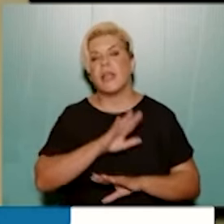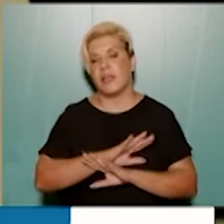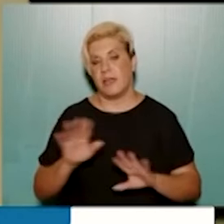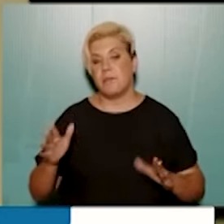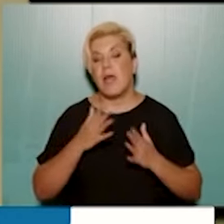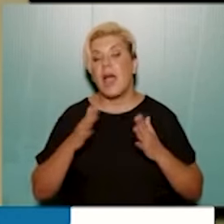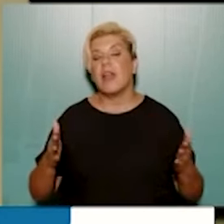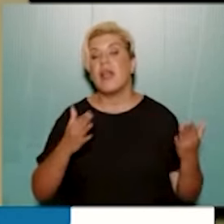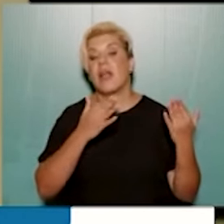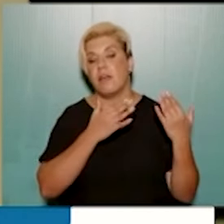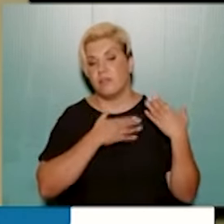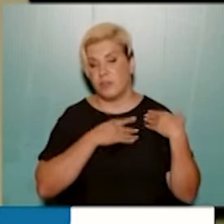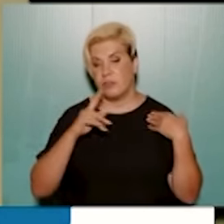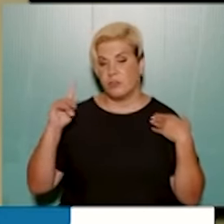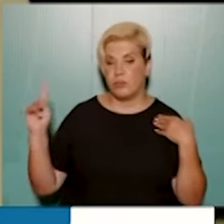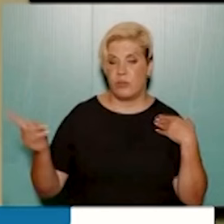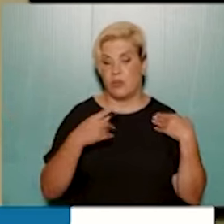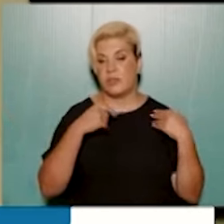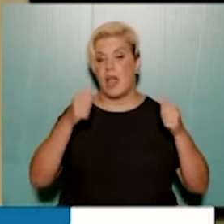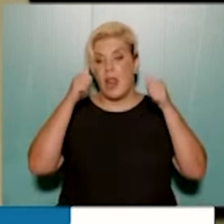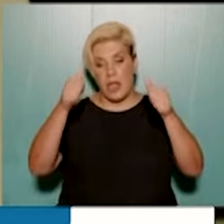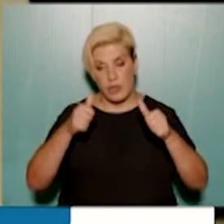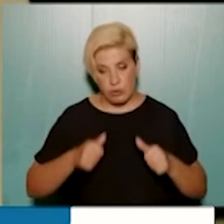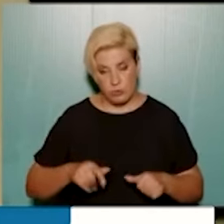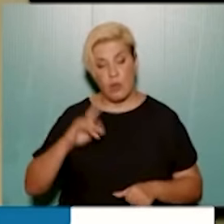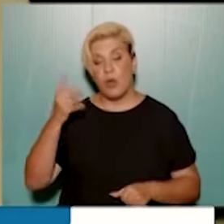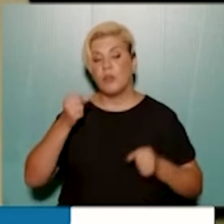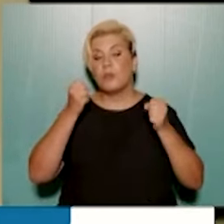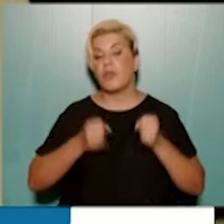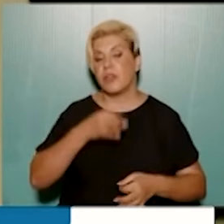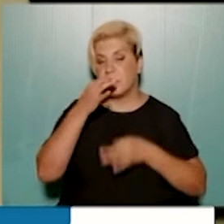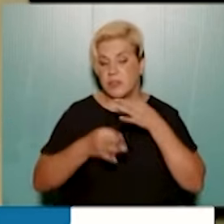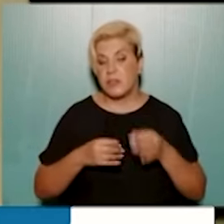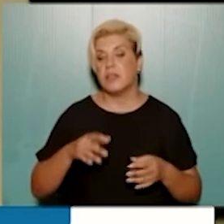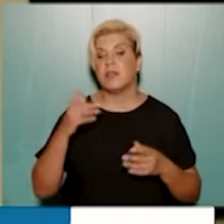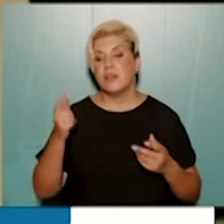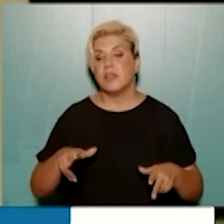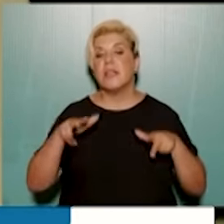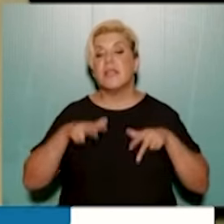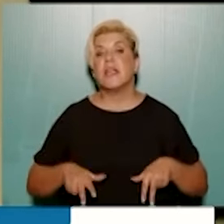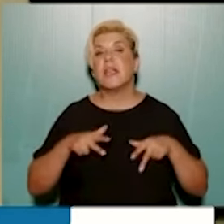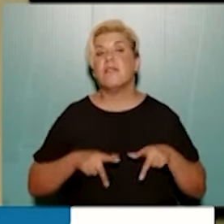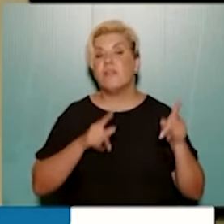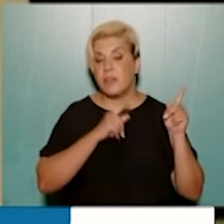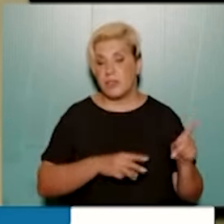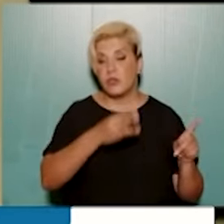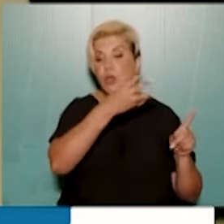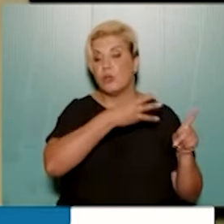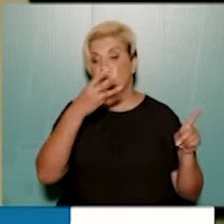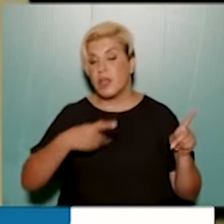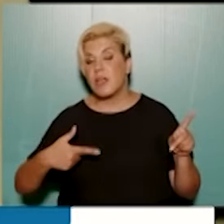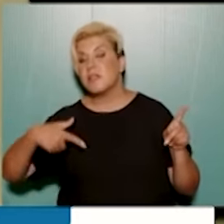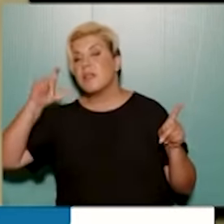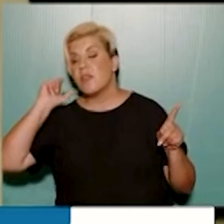ευθύνη. Και αυτό είναι γραμμένο σε όλες τις ανακοινώσεις μας και σε όλες τις τοποθετήσεις μας. Έχουν οι κυβερνήσεις και του ΣΥΡΙΖΑ και της